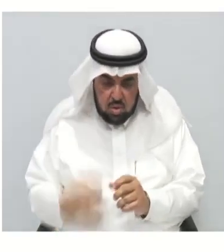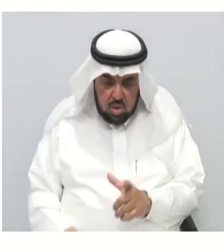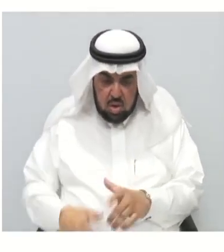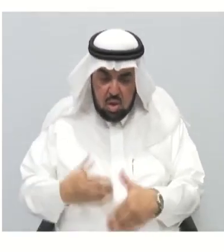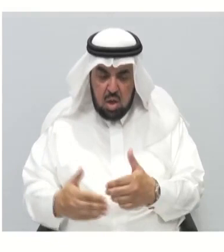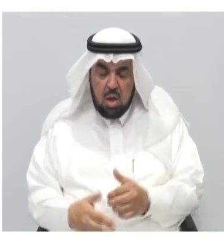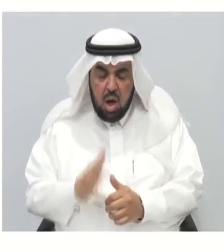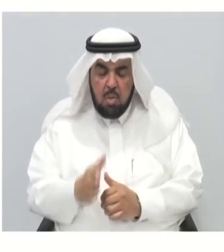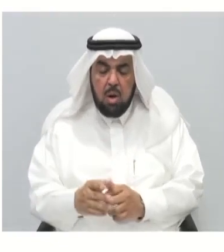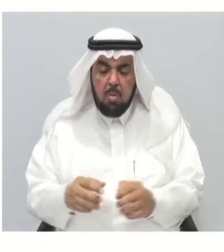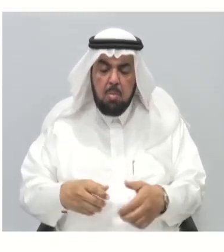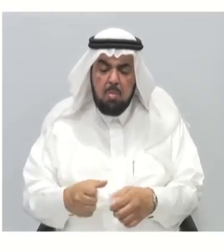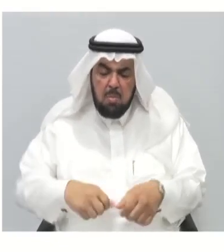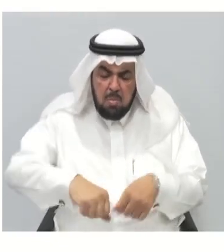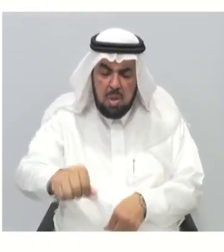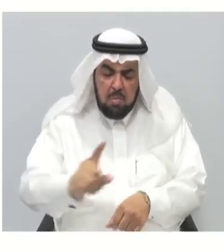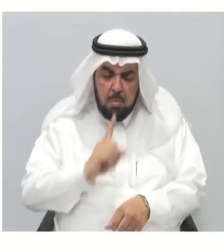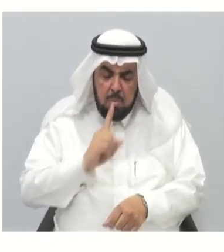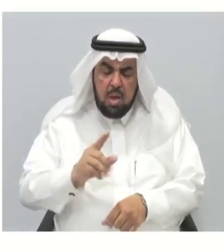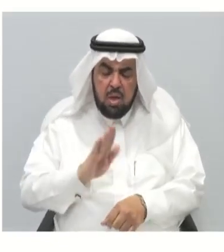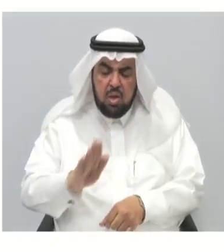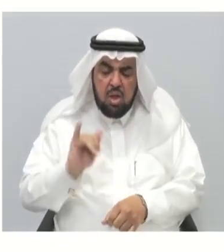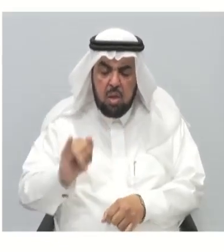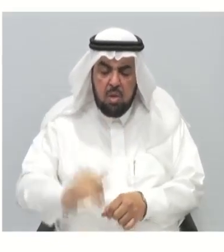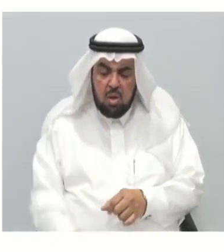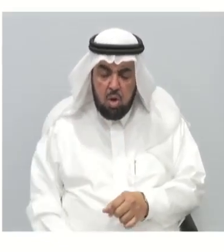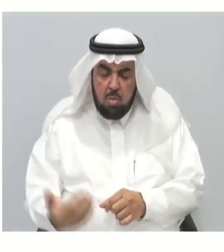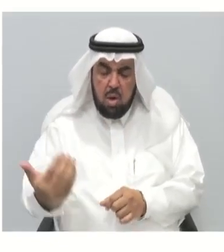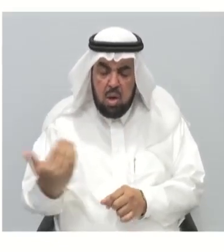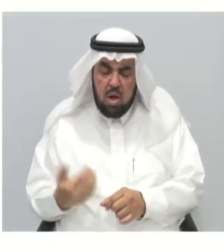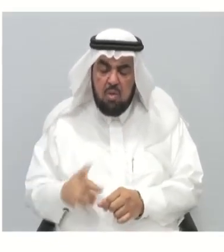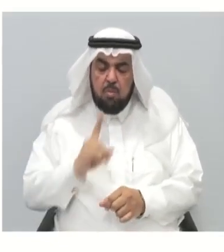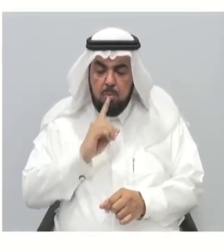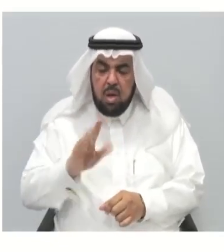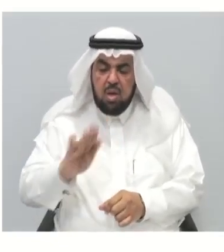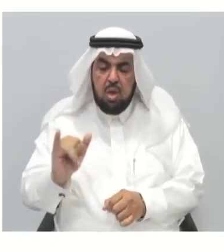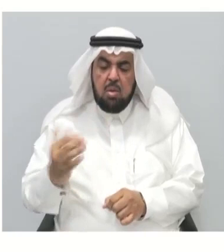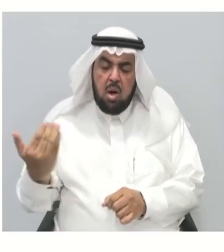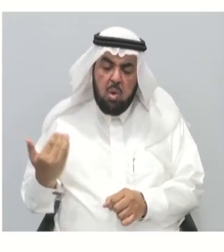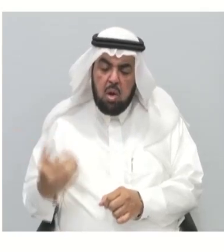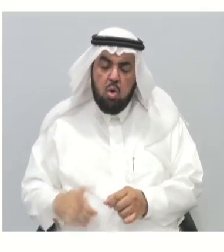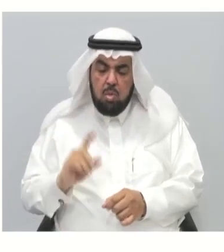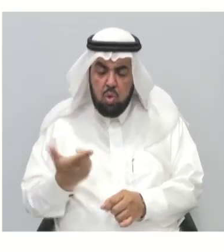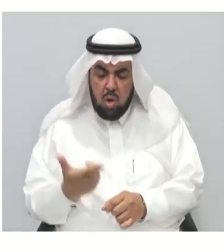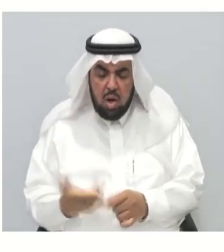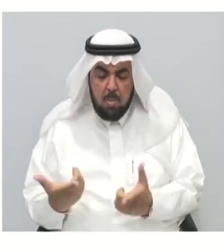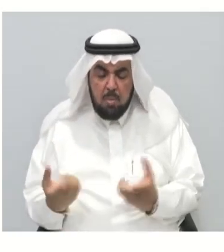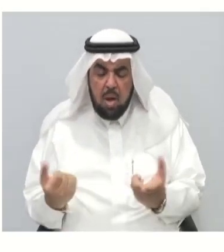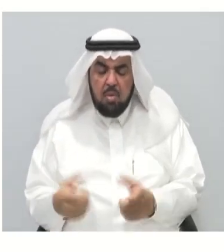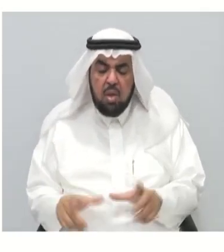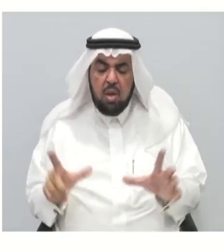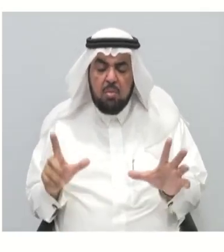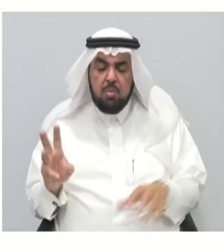يتحرك الى الامام لمسافه 100 سم ثم الى الخلف 100 سم مره اخرى وبسرعه تقريبا